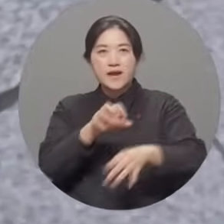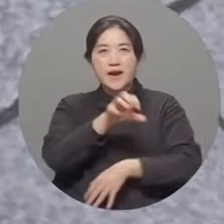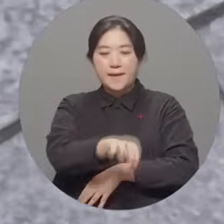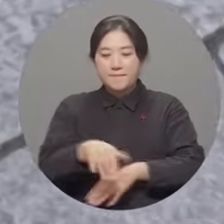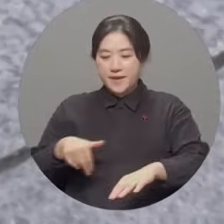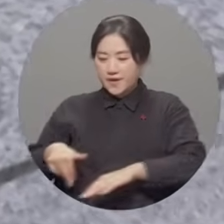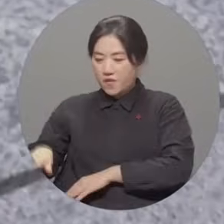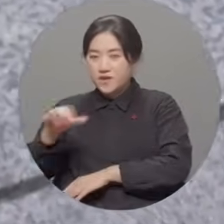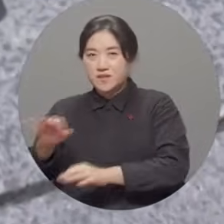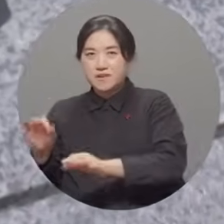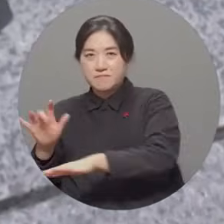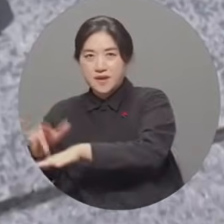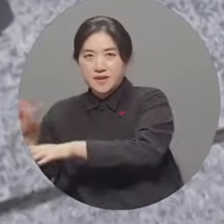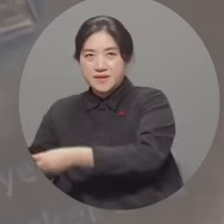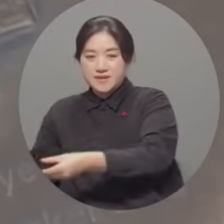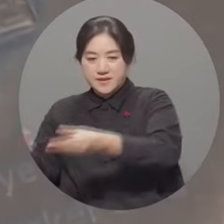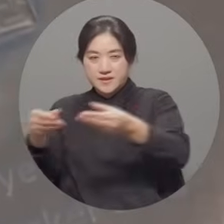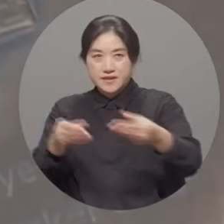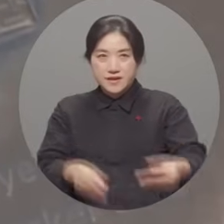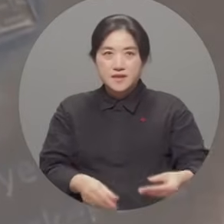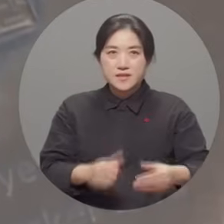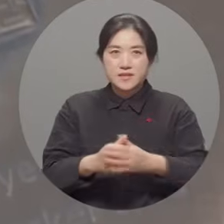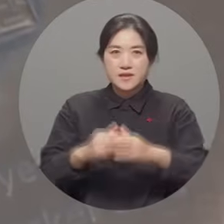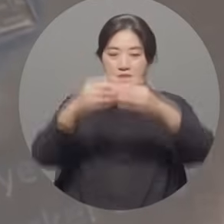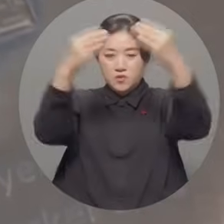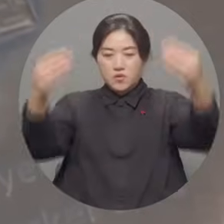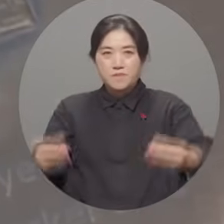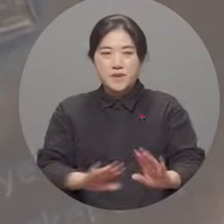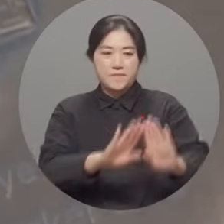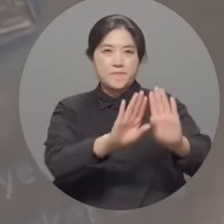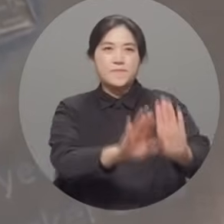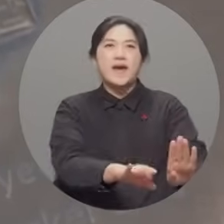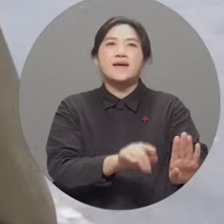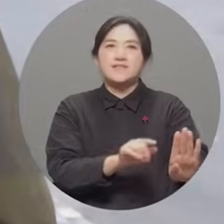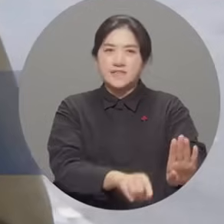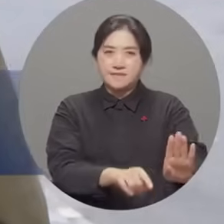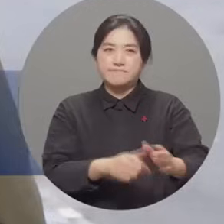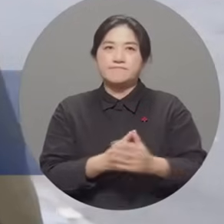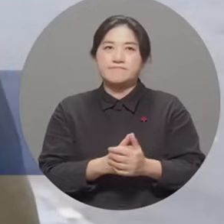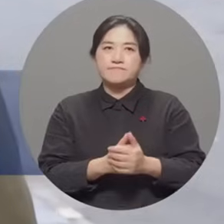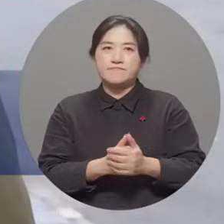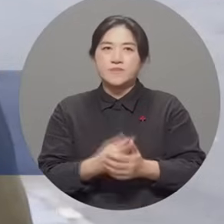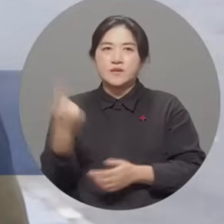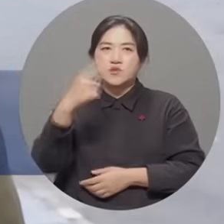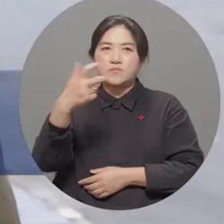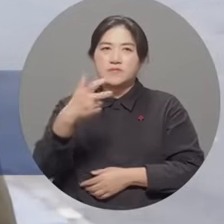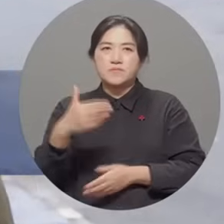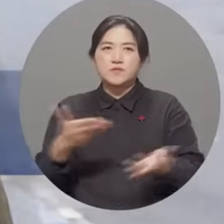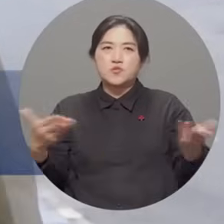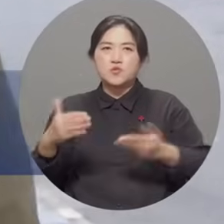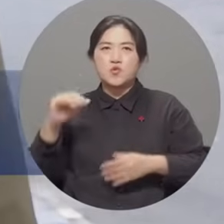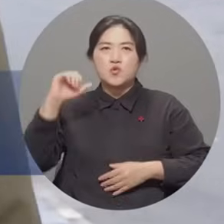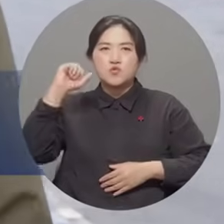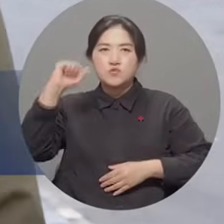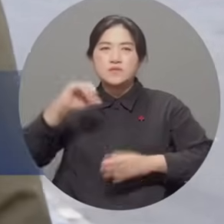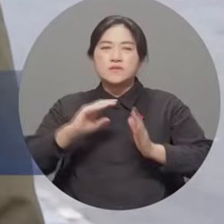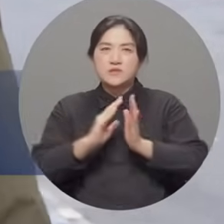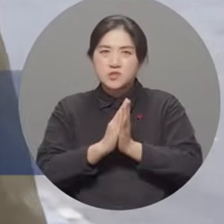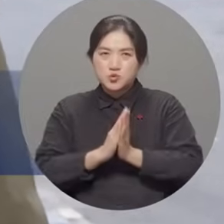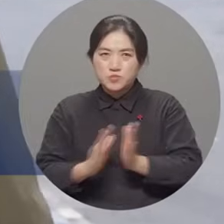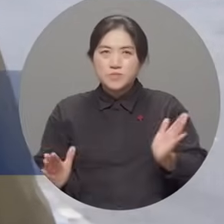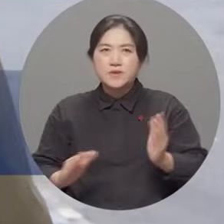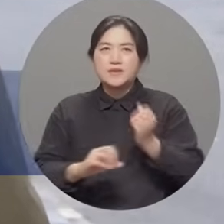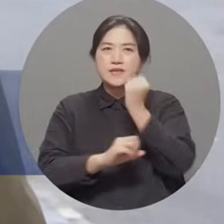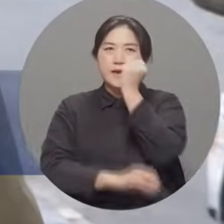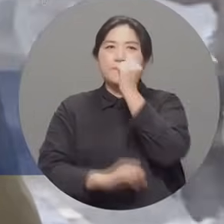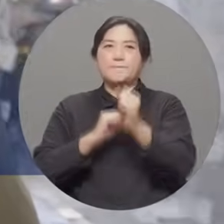있었다가 사라진 걸 되찾아 아예 동상 옆에 붙여둔 겁니다. 70년대 노동운동의 기점을